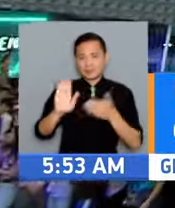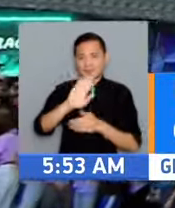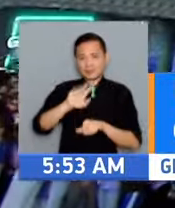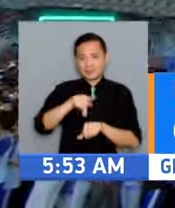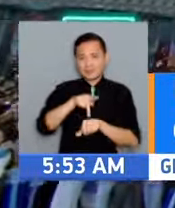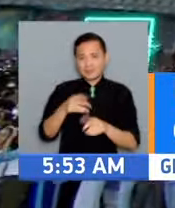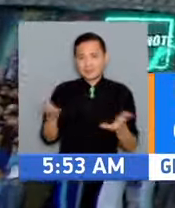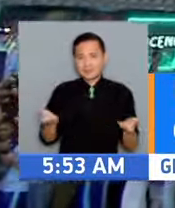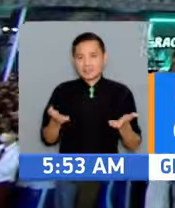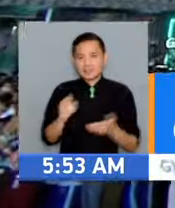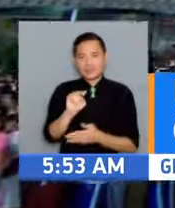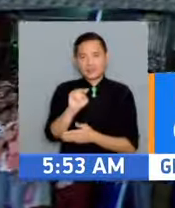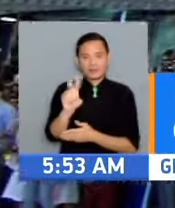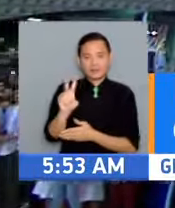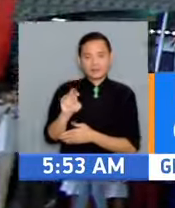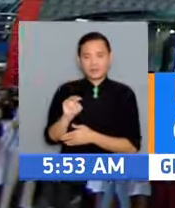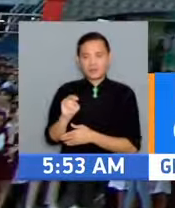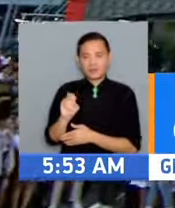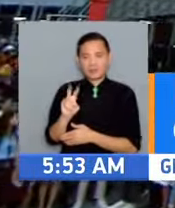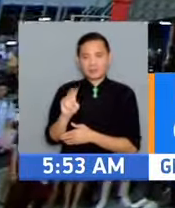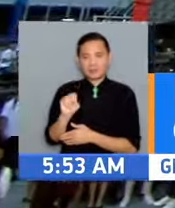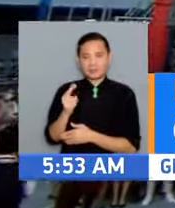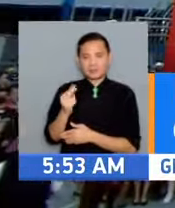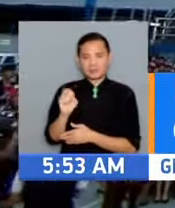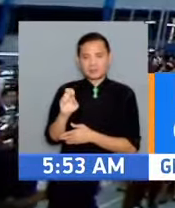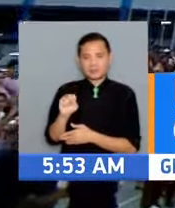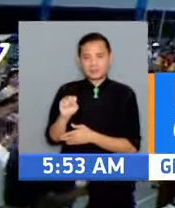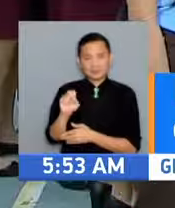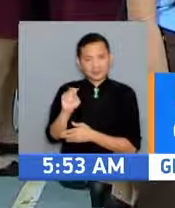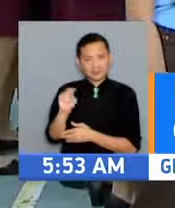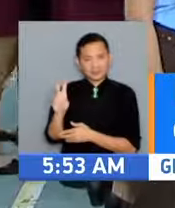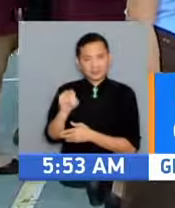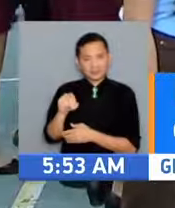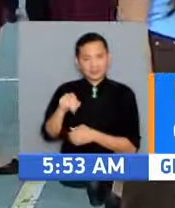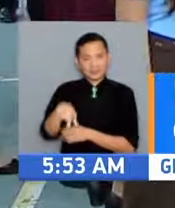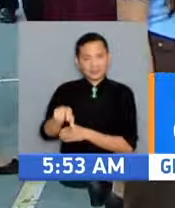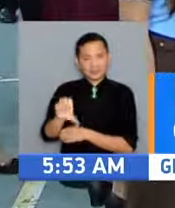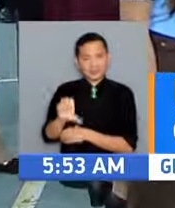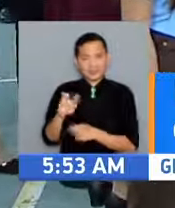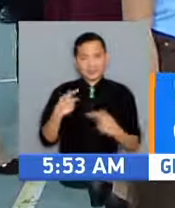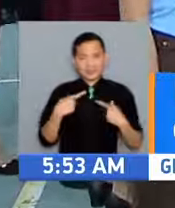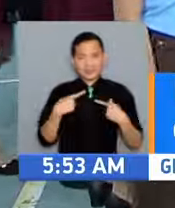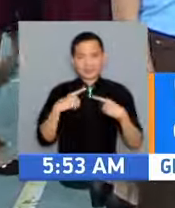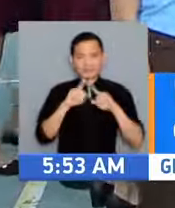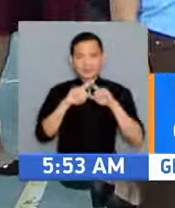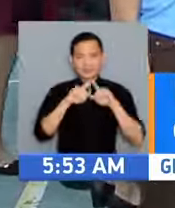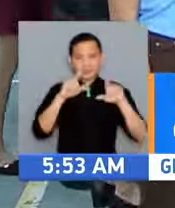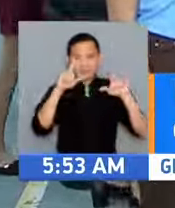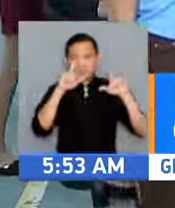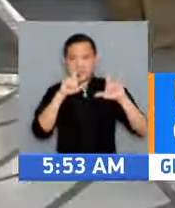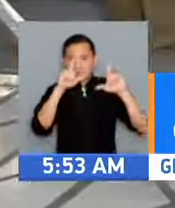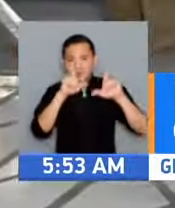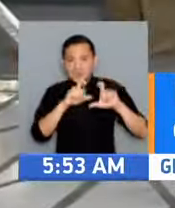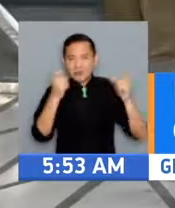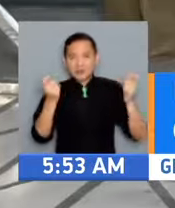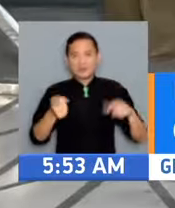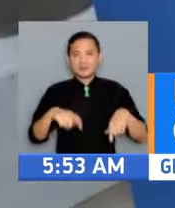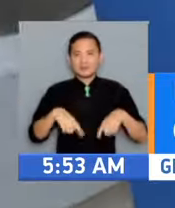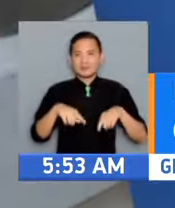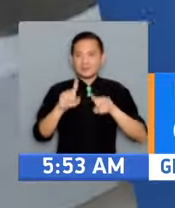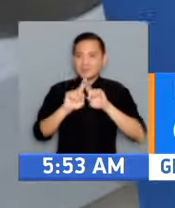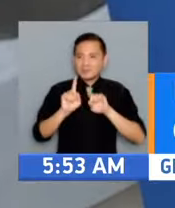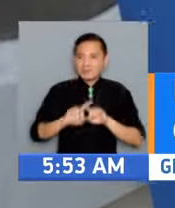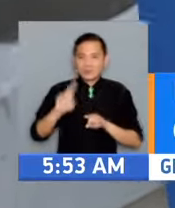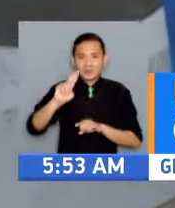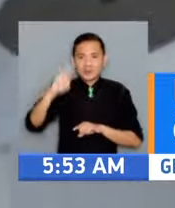Tama. Balita ko nga, meron din sila dito mga photo booth, UH merch, di ba? Pero syempre, hindi lang unang hirit